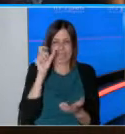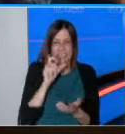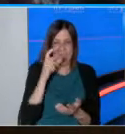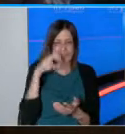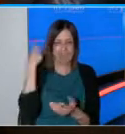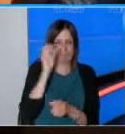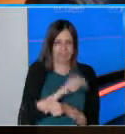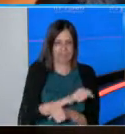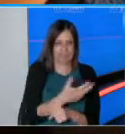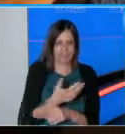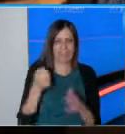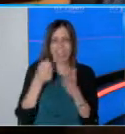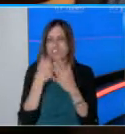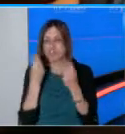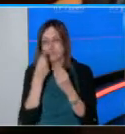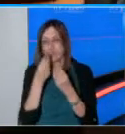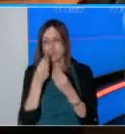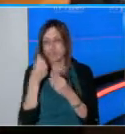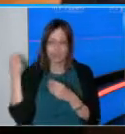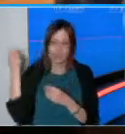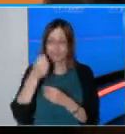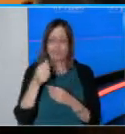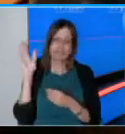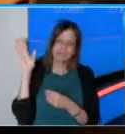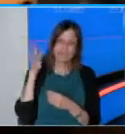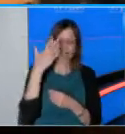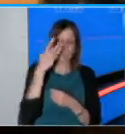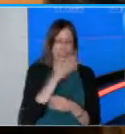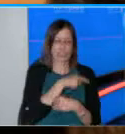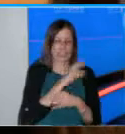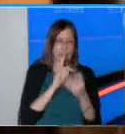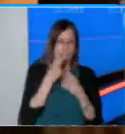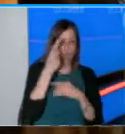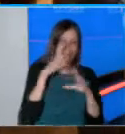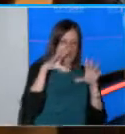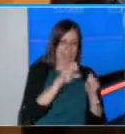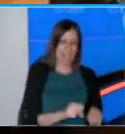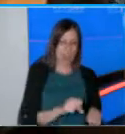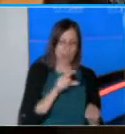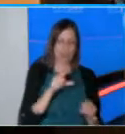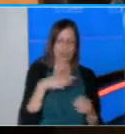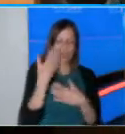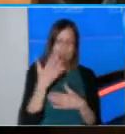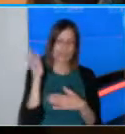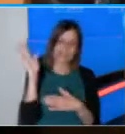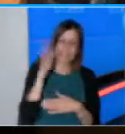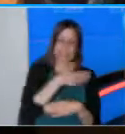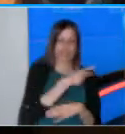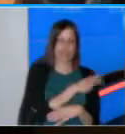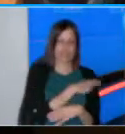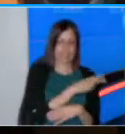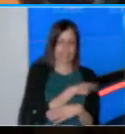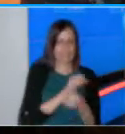מישהו ונתן סתירה לשוטר. אם זה היה קורה בהתנחלות, מתנחלים נותנים סתירה